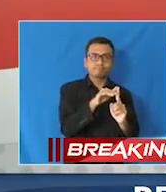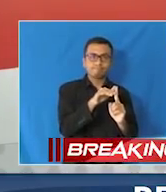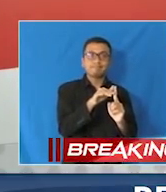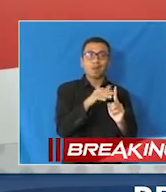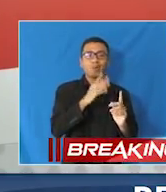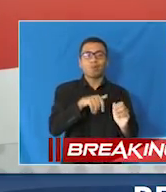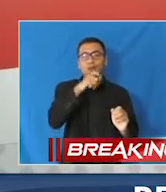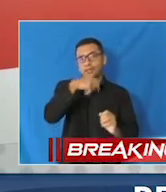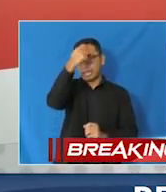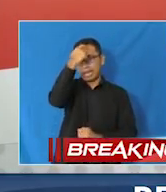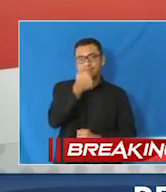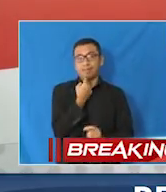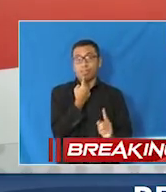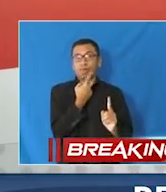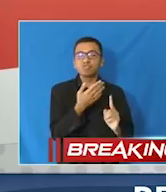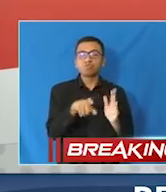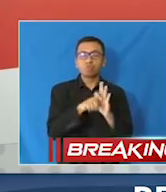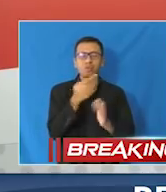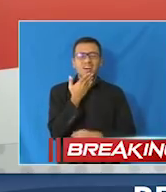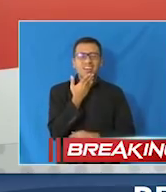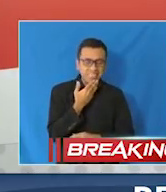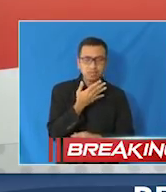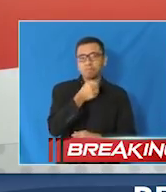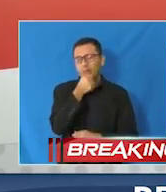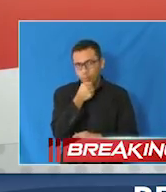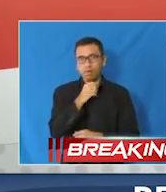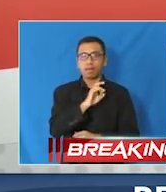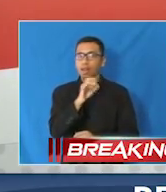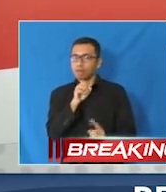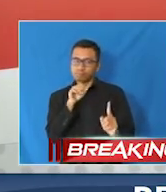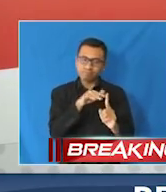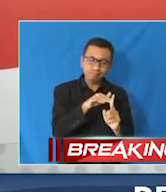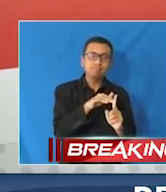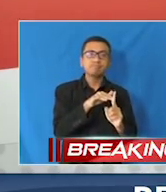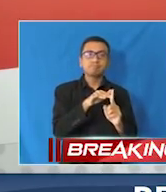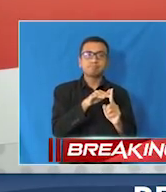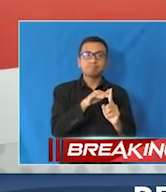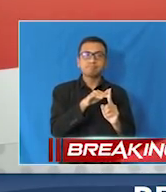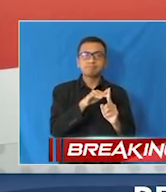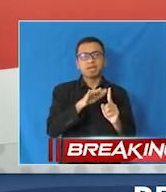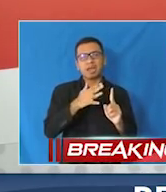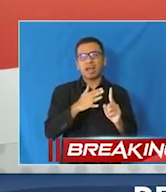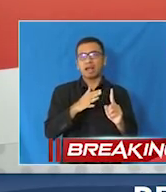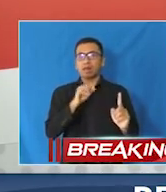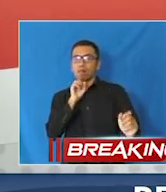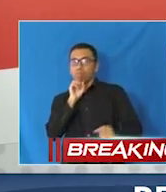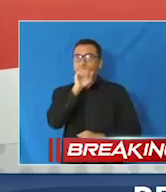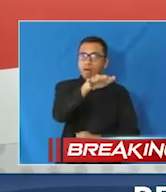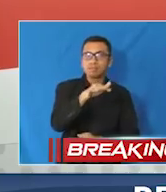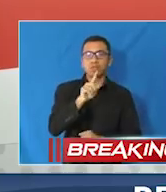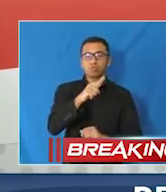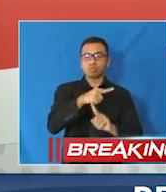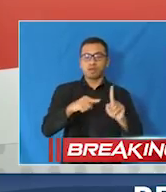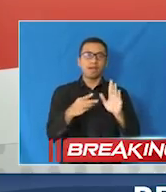pada saat orang sakit ini sedang bersin sedang batuk itu bisa menyebar merata pada radio sampai dengan satu setengah